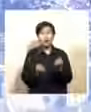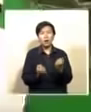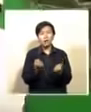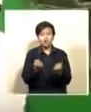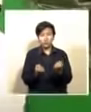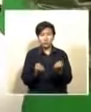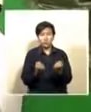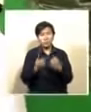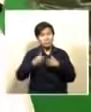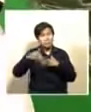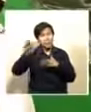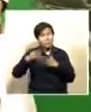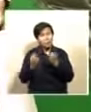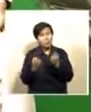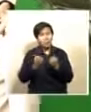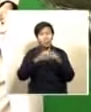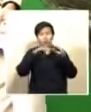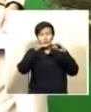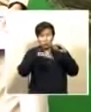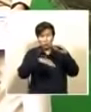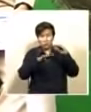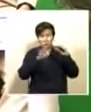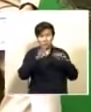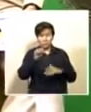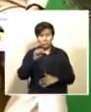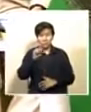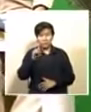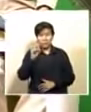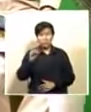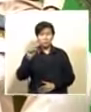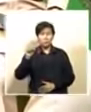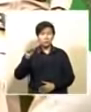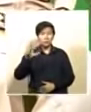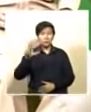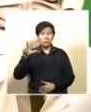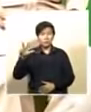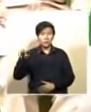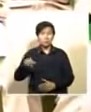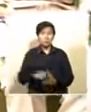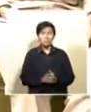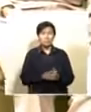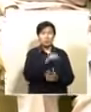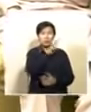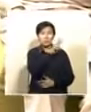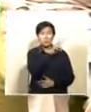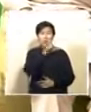58.63จาก 300,000 กว่าคนเหลือ 140,000 คนรถไฟระหว่างเมืองลดลง